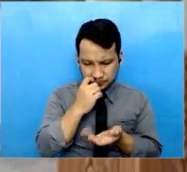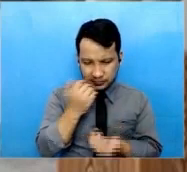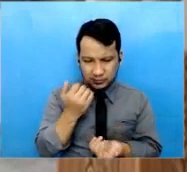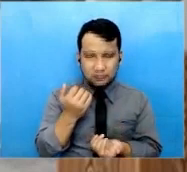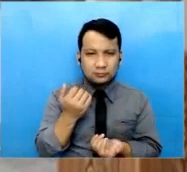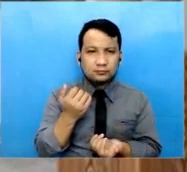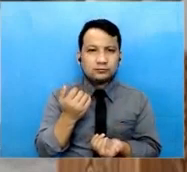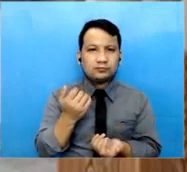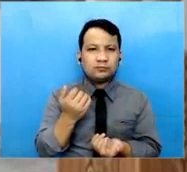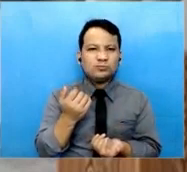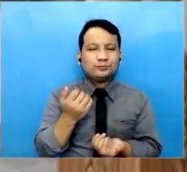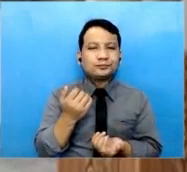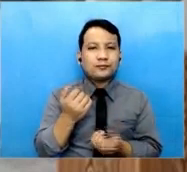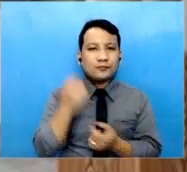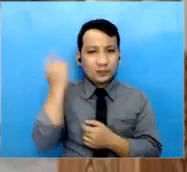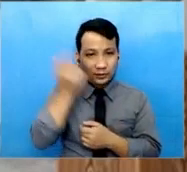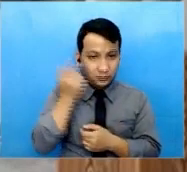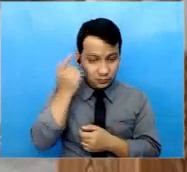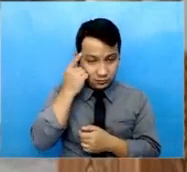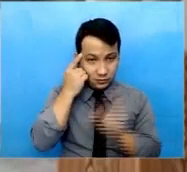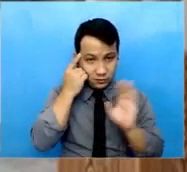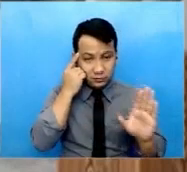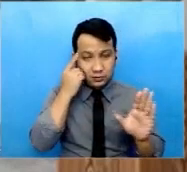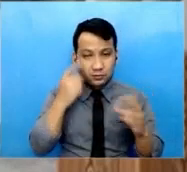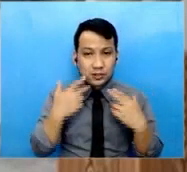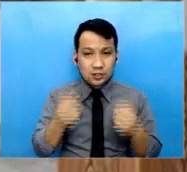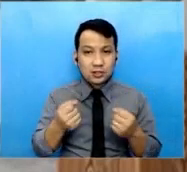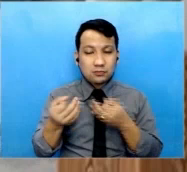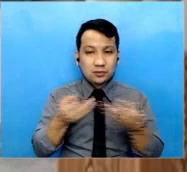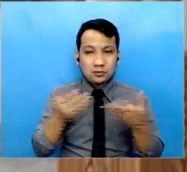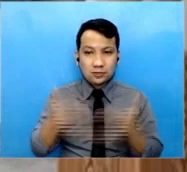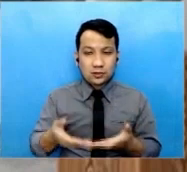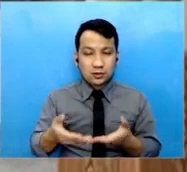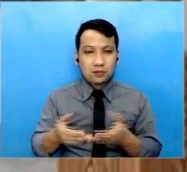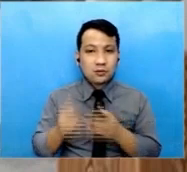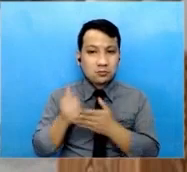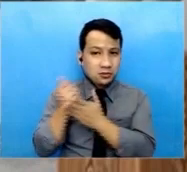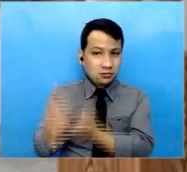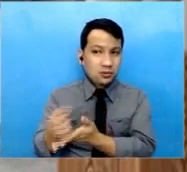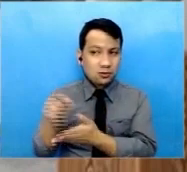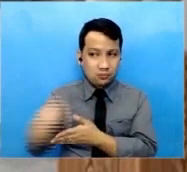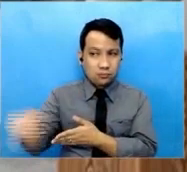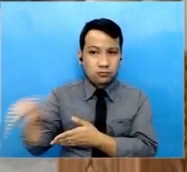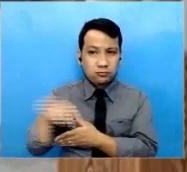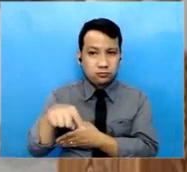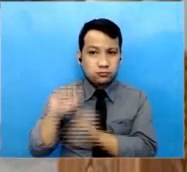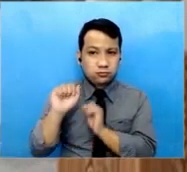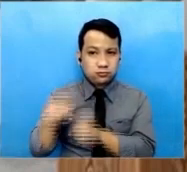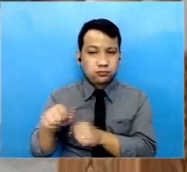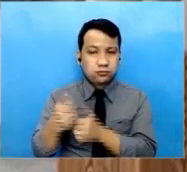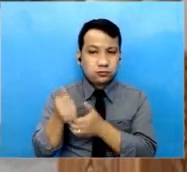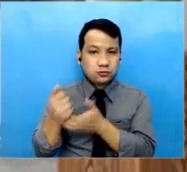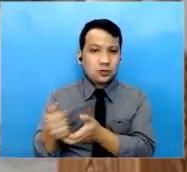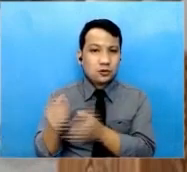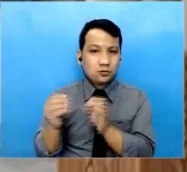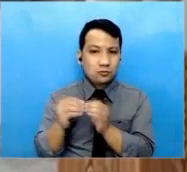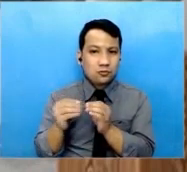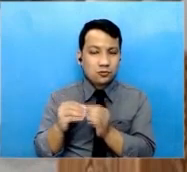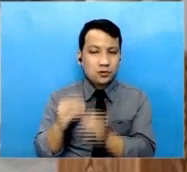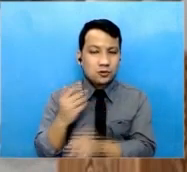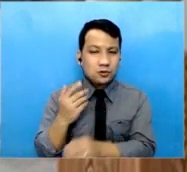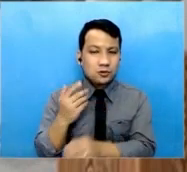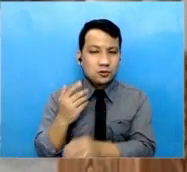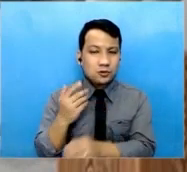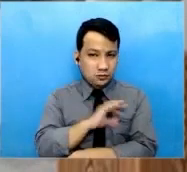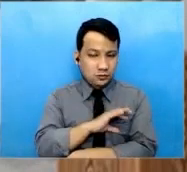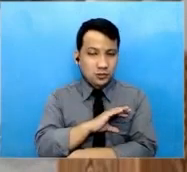ng government ang ating mga health facilities para naman matulungan sila na mabigyan ng more benefits ang ating mga nurses at